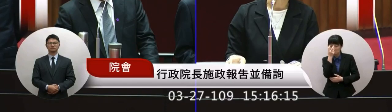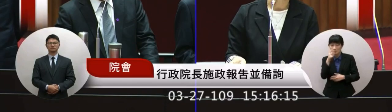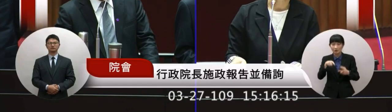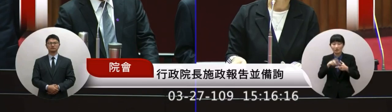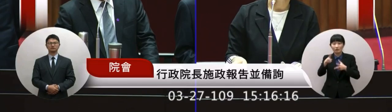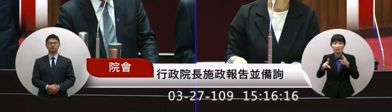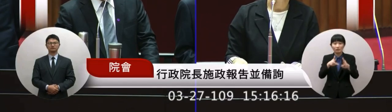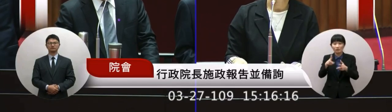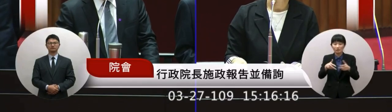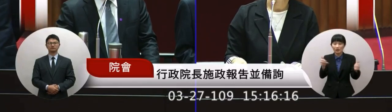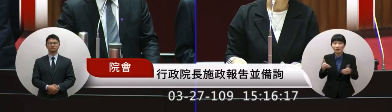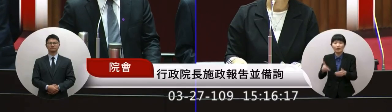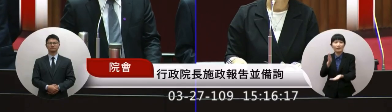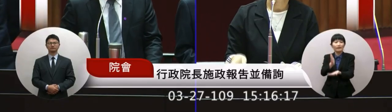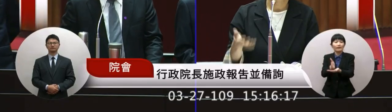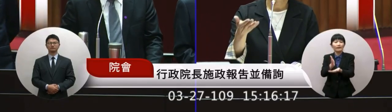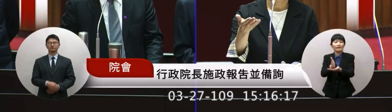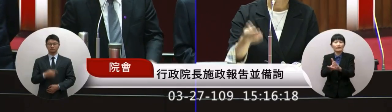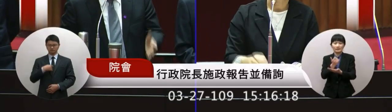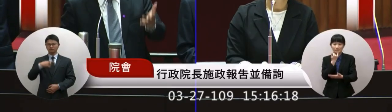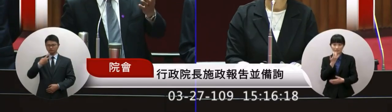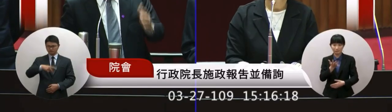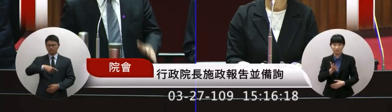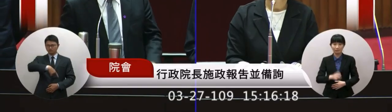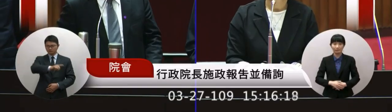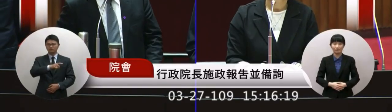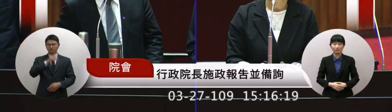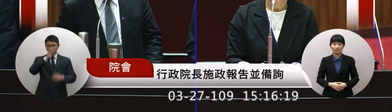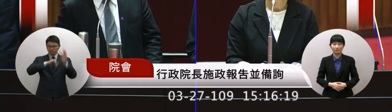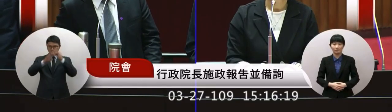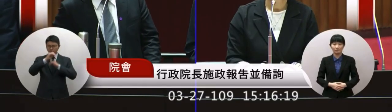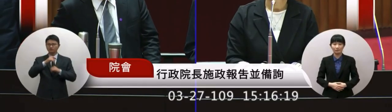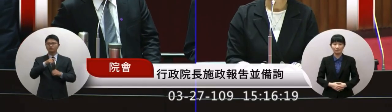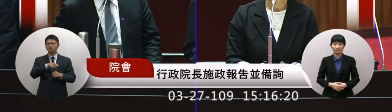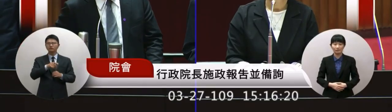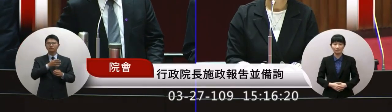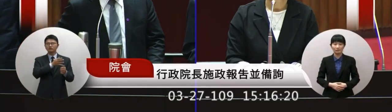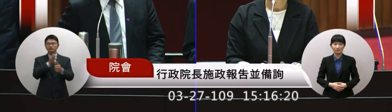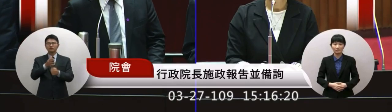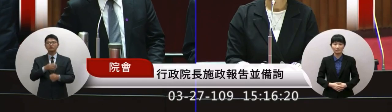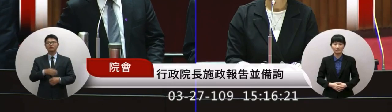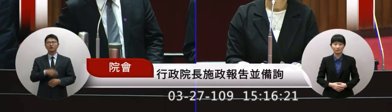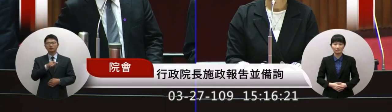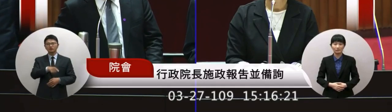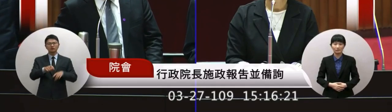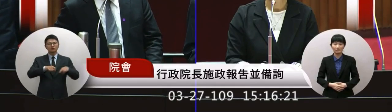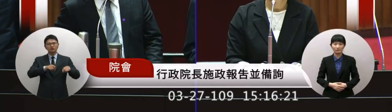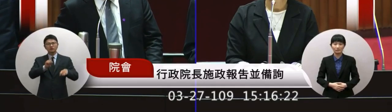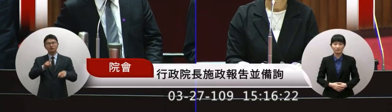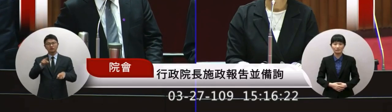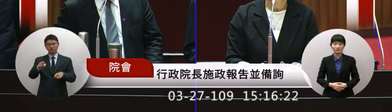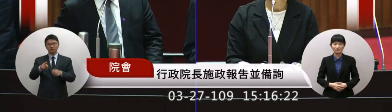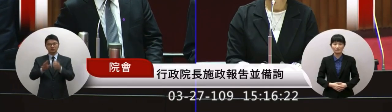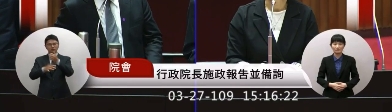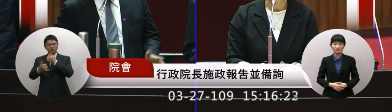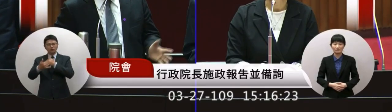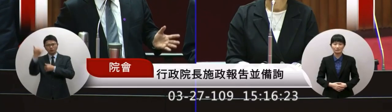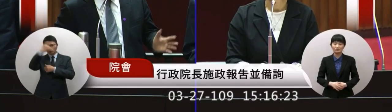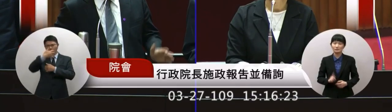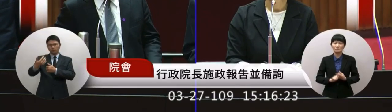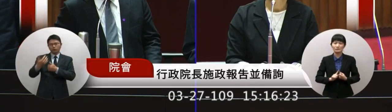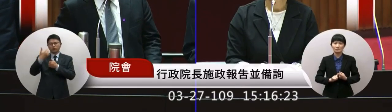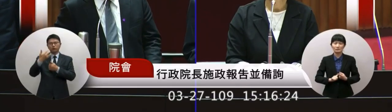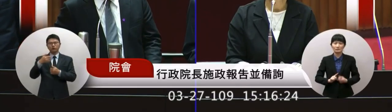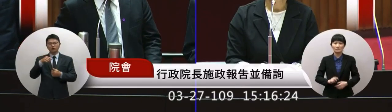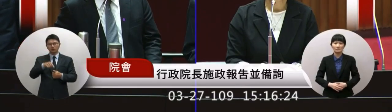工。 这我来了解看，这唔知啥物款呢？啊，因为魏婉静突然间讲，啊，因